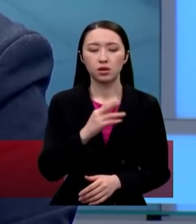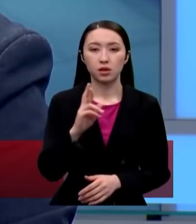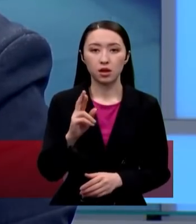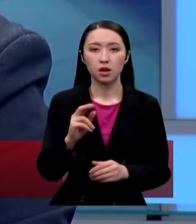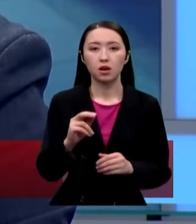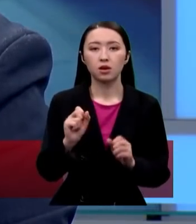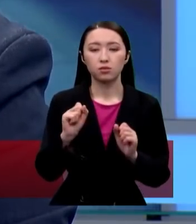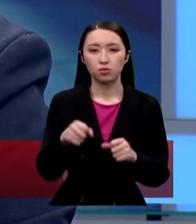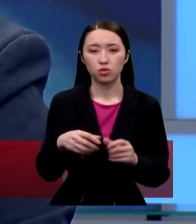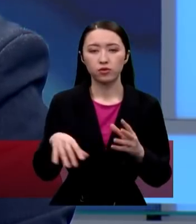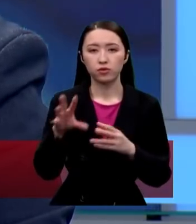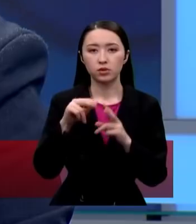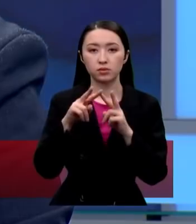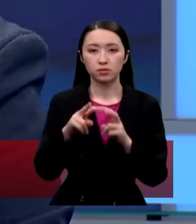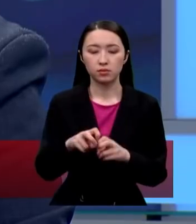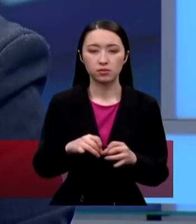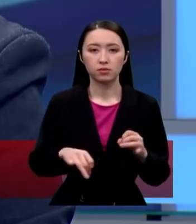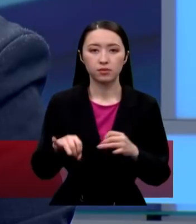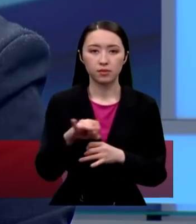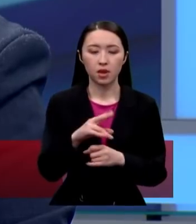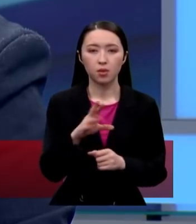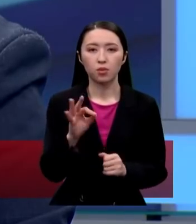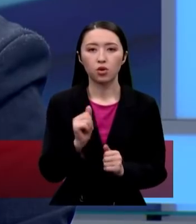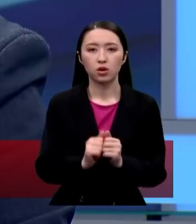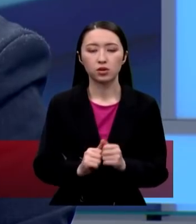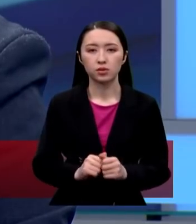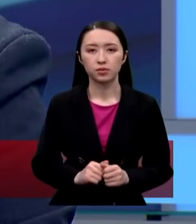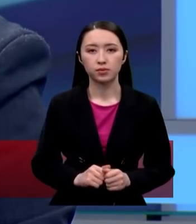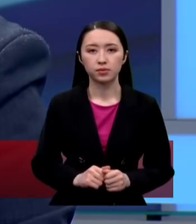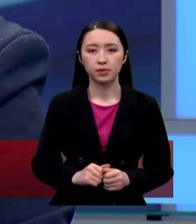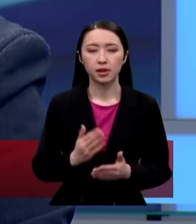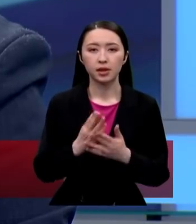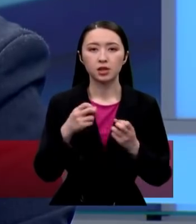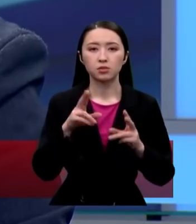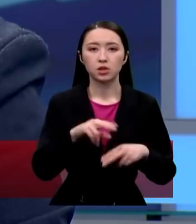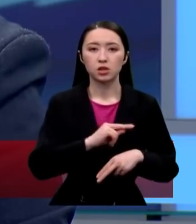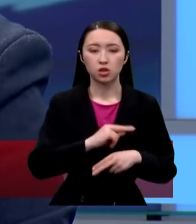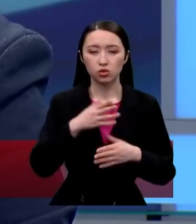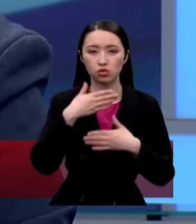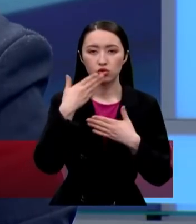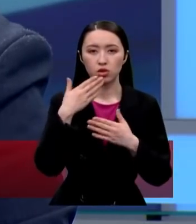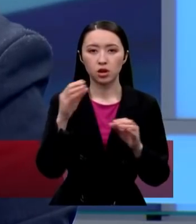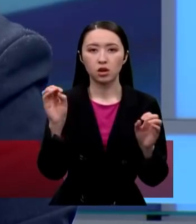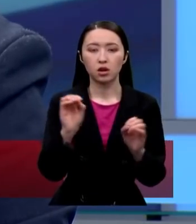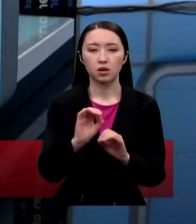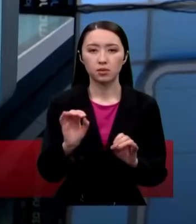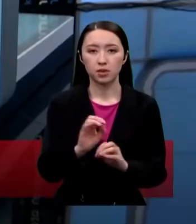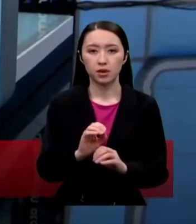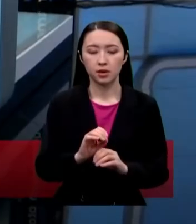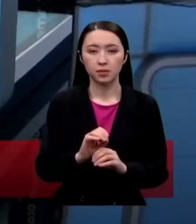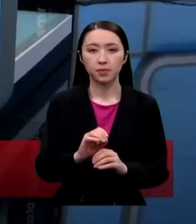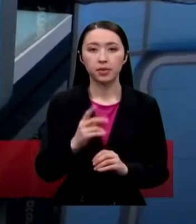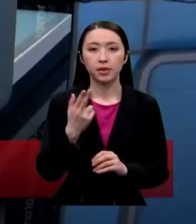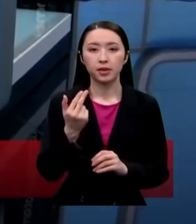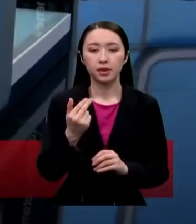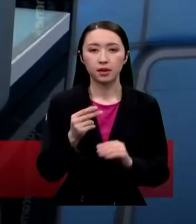они все анализируются по каждому... То есть есть специальный сотрудник, который читает комментарии? Да, конечно. За каждым